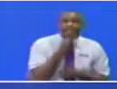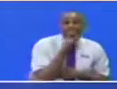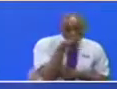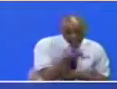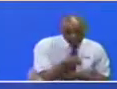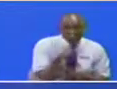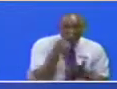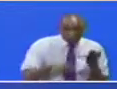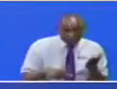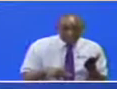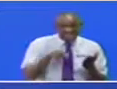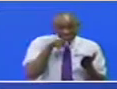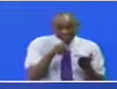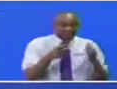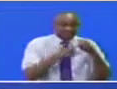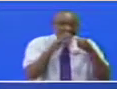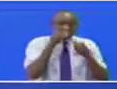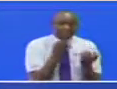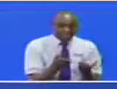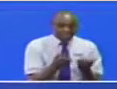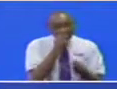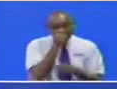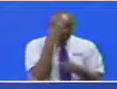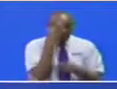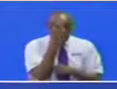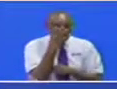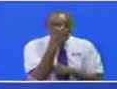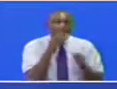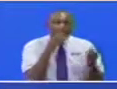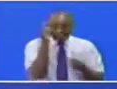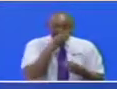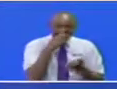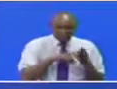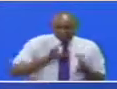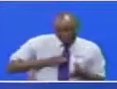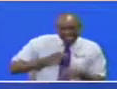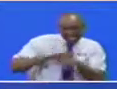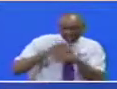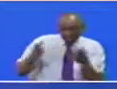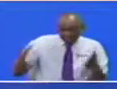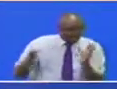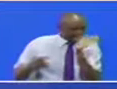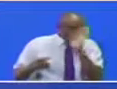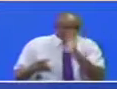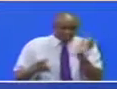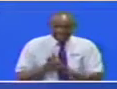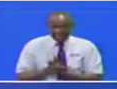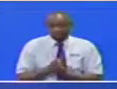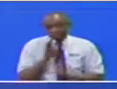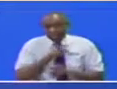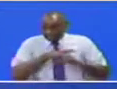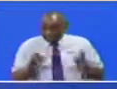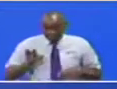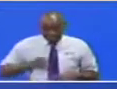bado ni kama less than 60. Ni kama 54% wanaona wanawake wanaweza kurithi na kumiliki.